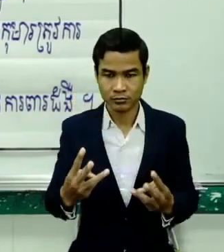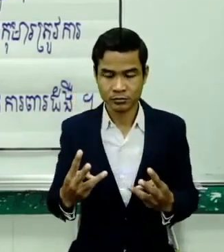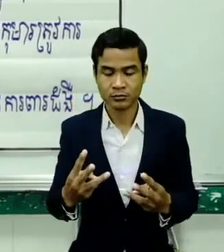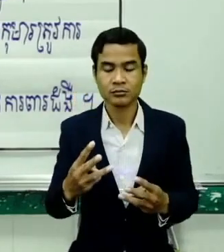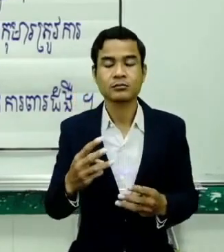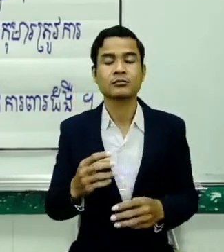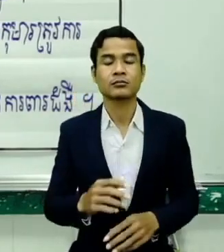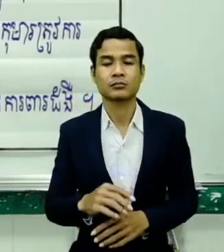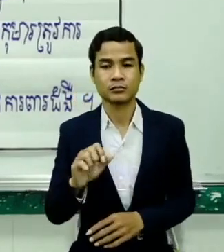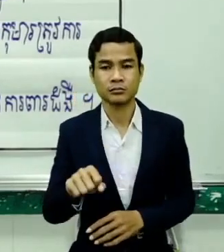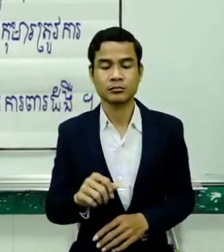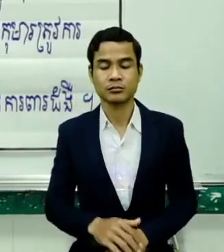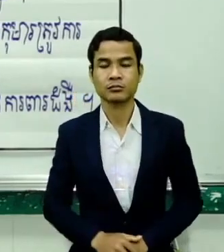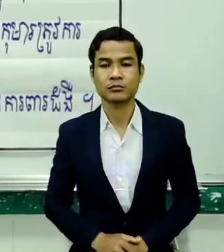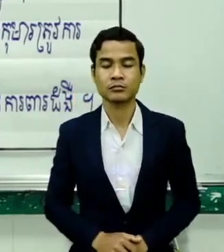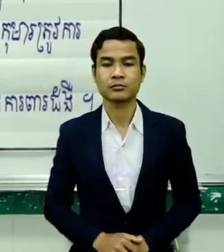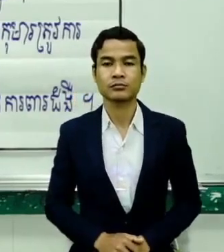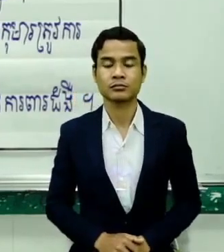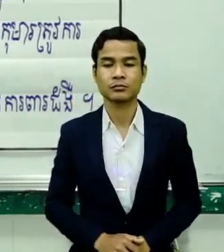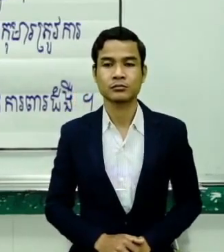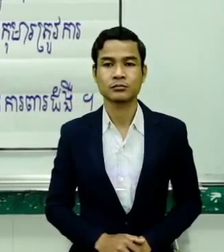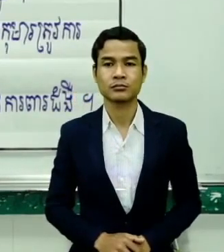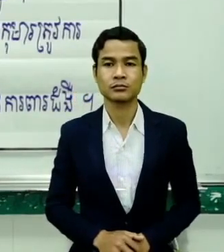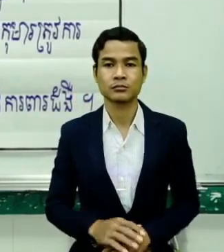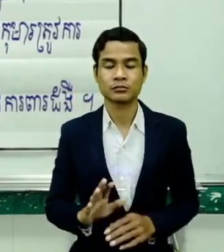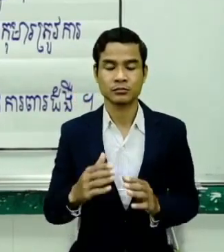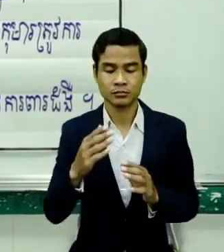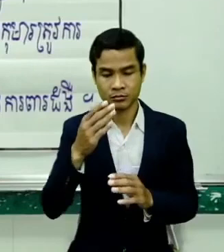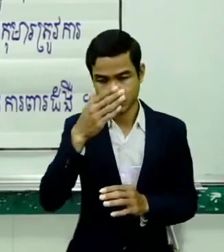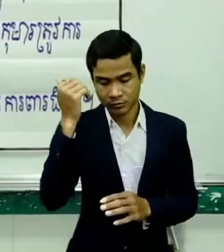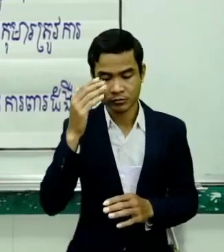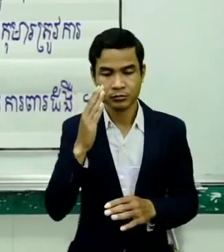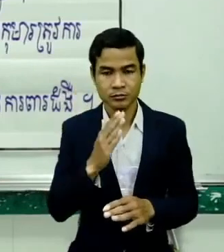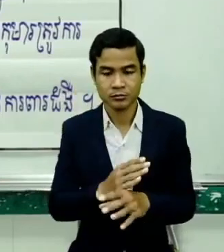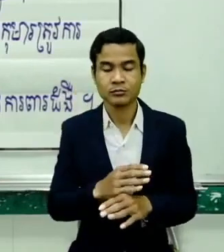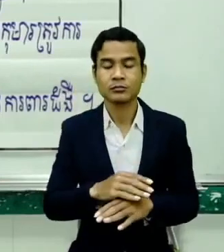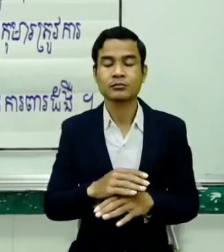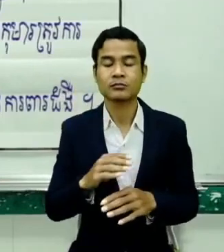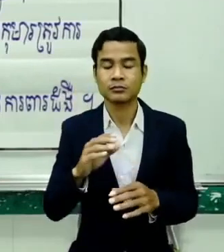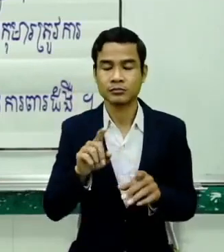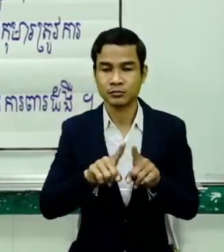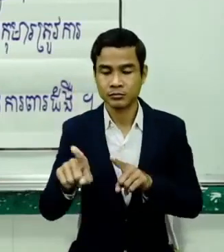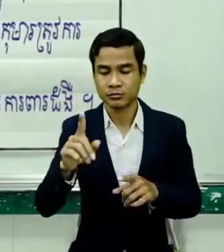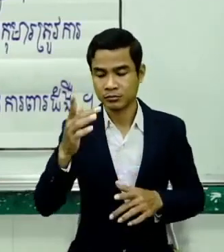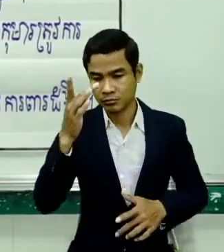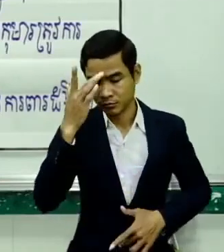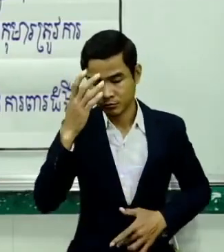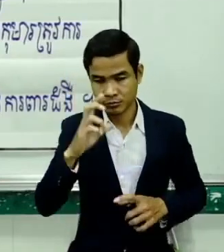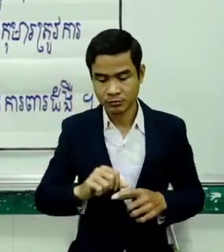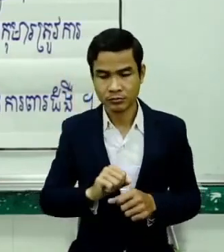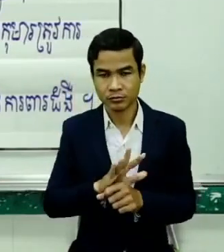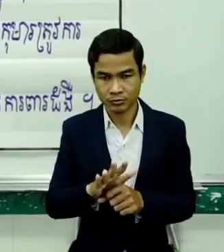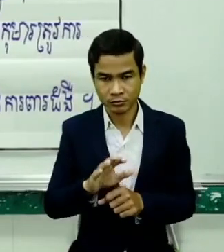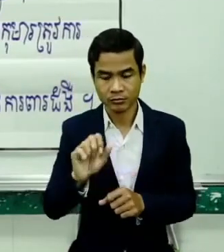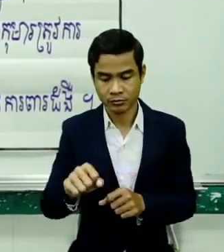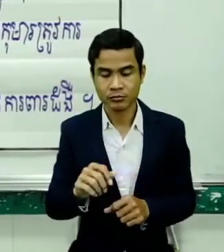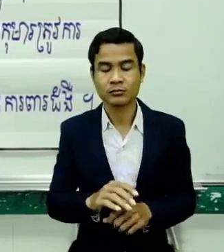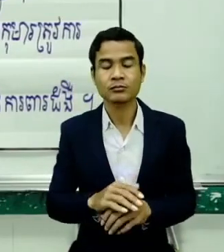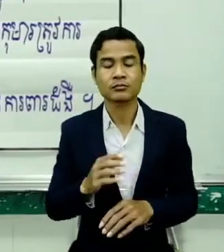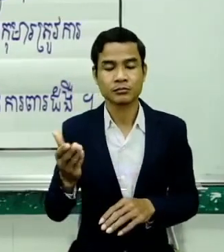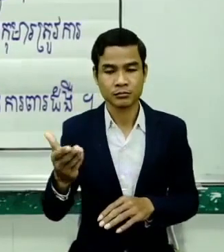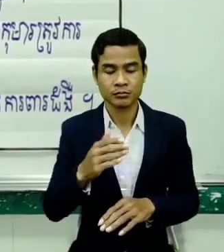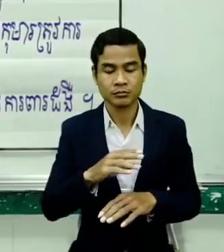អប់រំ យុវជន និង កីឡា ចា សូម កុំភ្លេច ណា កិច្ច ឲ្យ ផុត ពី ជំងឺ COVID-19